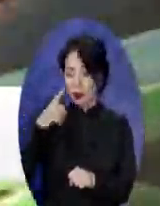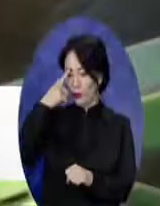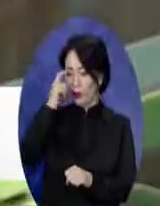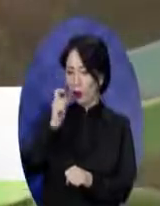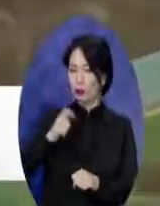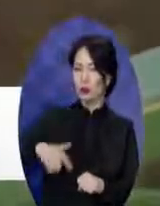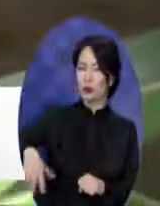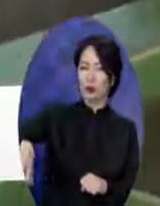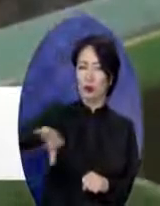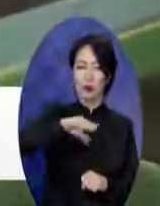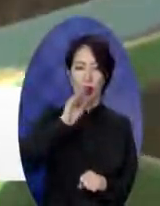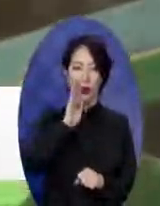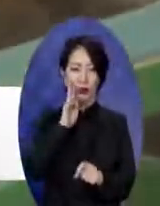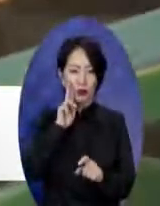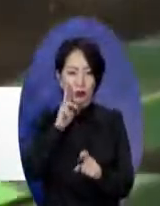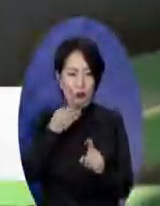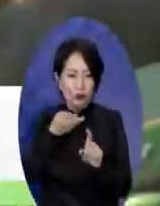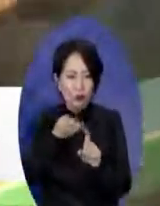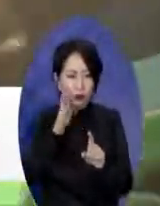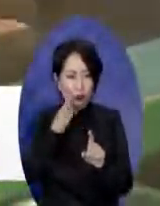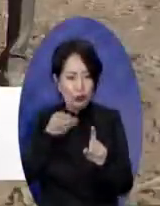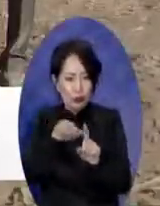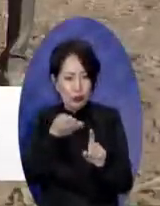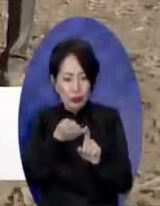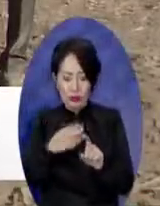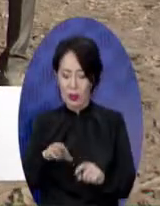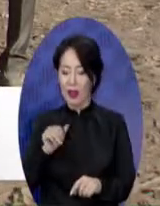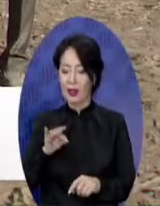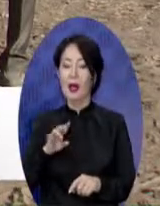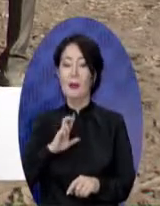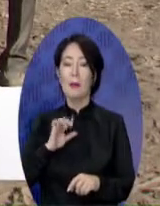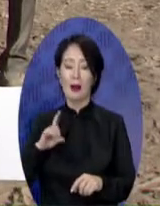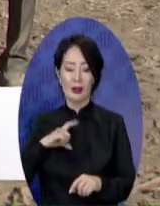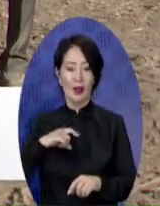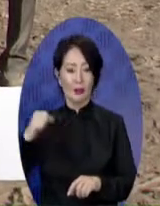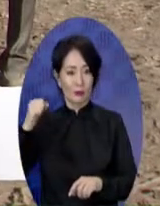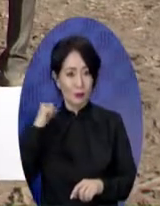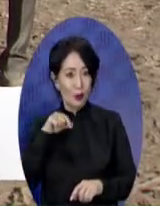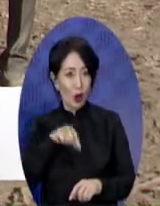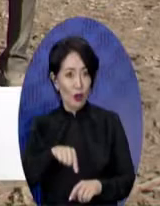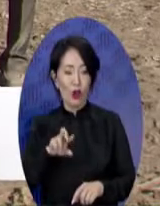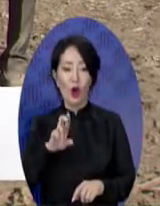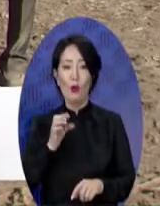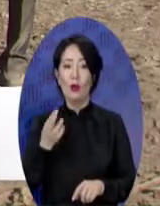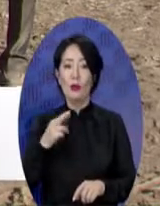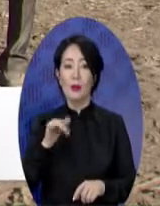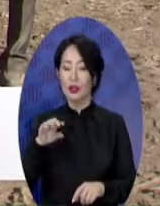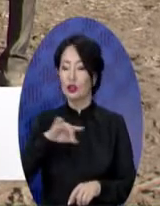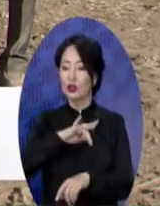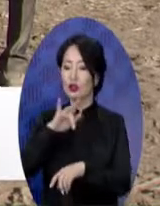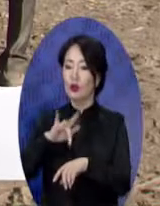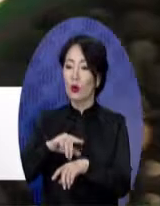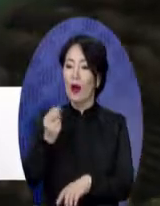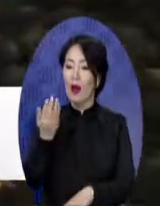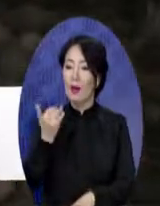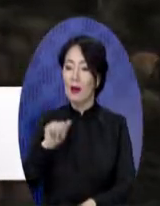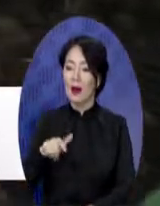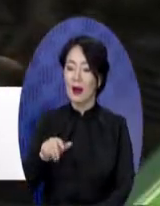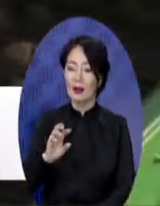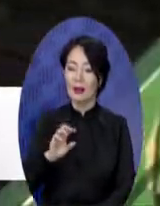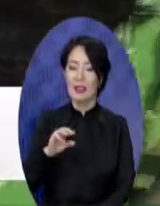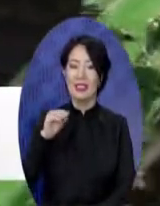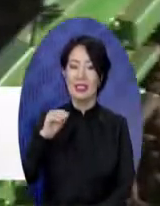тэжээх их үйлсэд зүтгэж яваа Атрын баатруудын нэг Л.Болдбаатар өнөөдөр Төв аймгийн Жаргаланд та төмсөө тариалж,